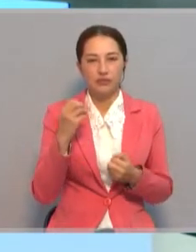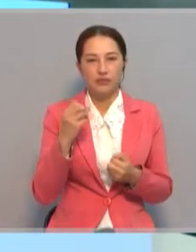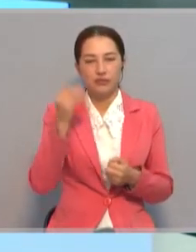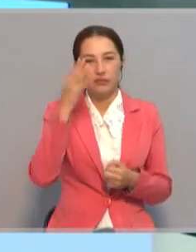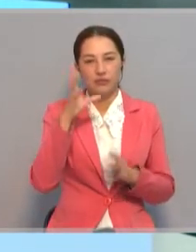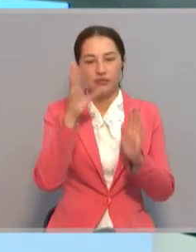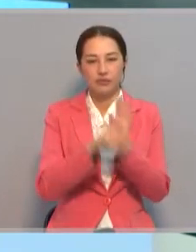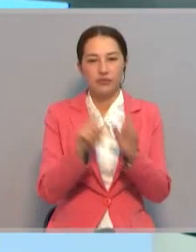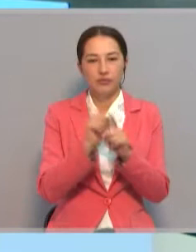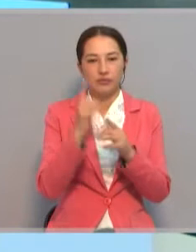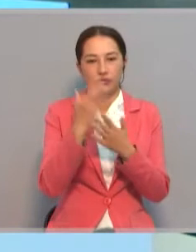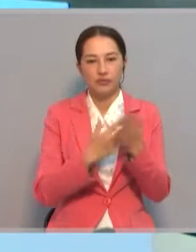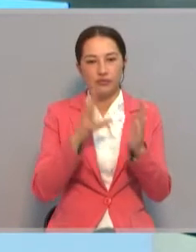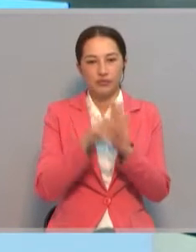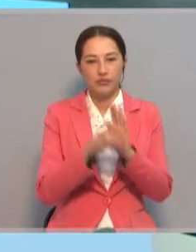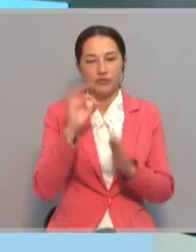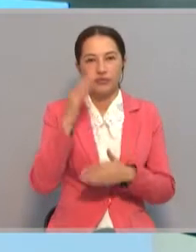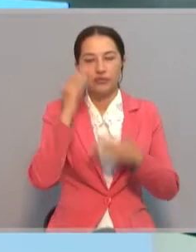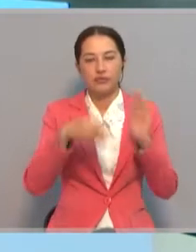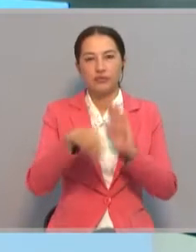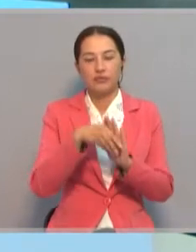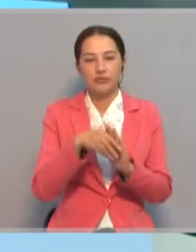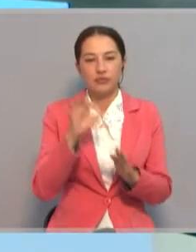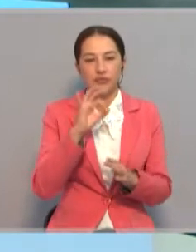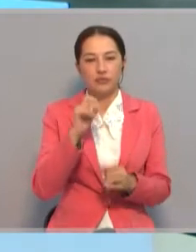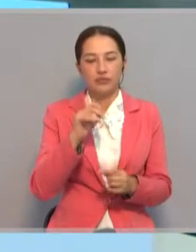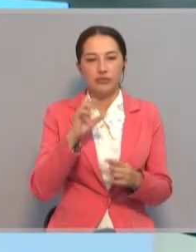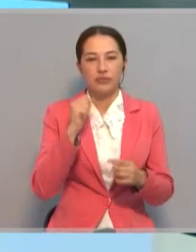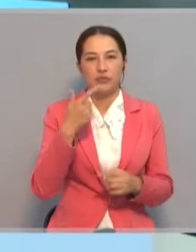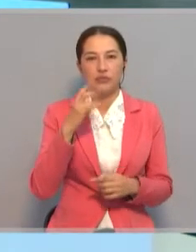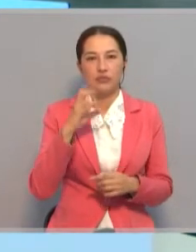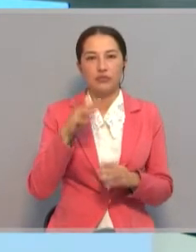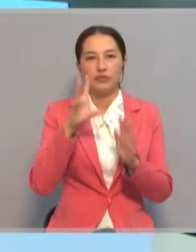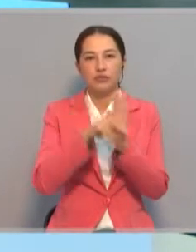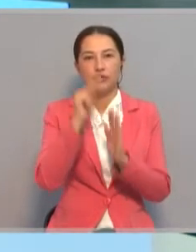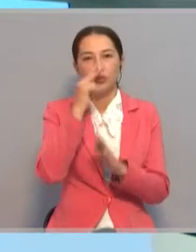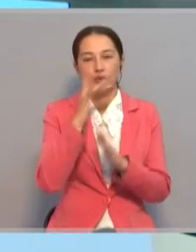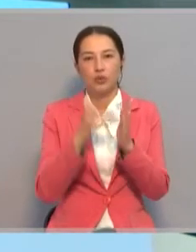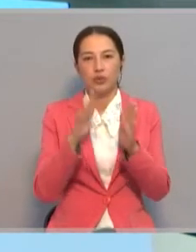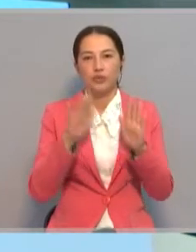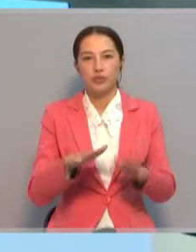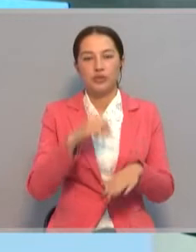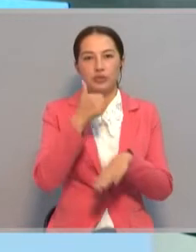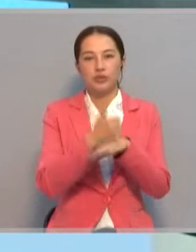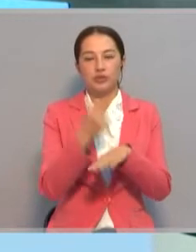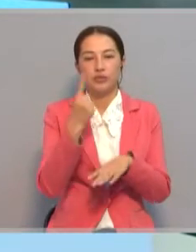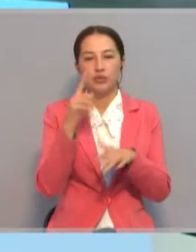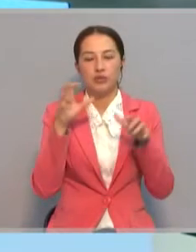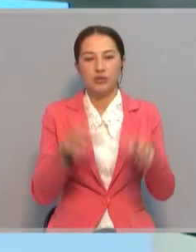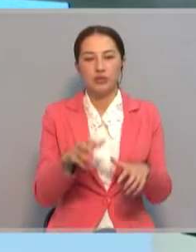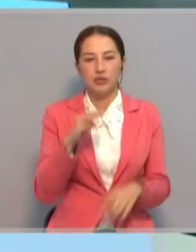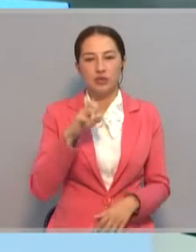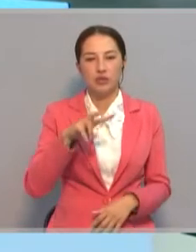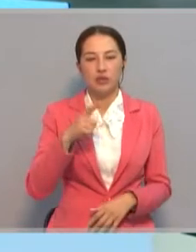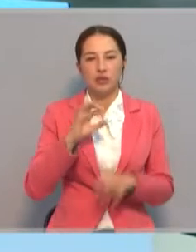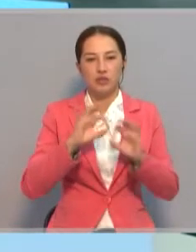жер қатынастары тізімде бар. Бұл туралы сыбайлас жемқорлыққа қарсы іс-қимыл агенттігінің Шымкент қаласы бойынша департаменті басшысының бірінші орынбасары